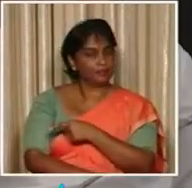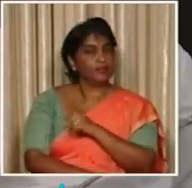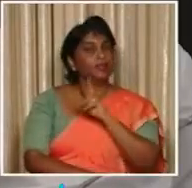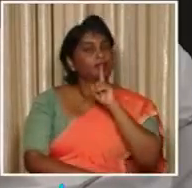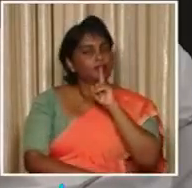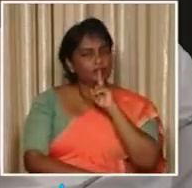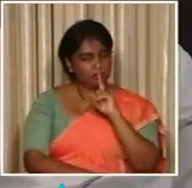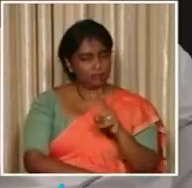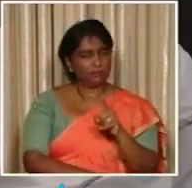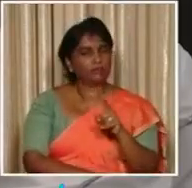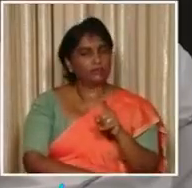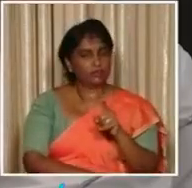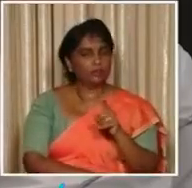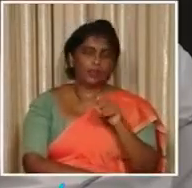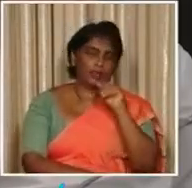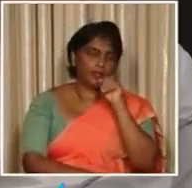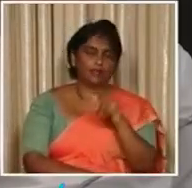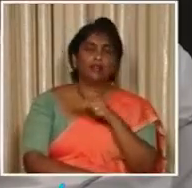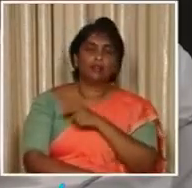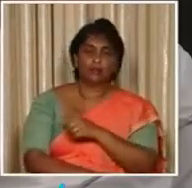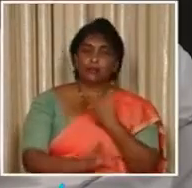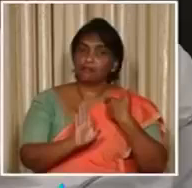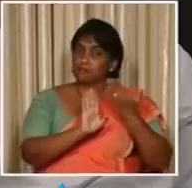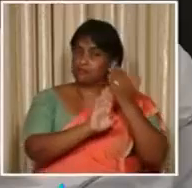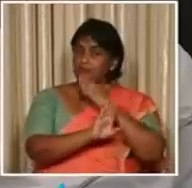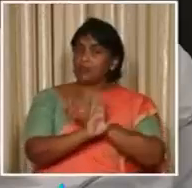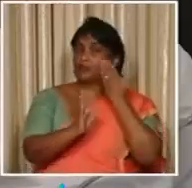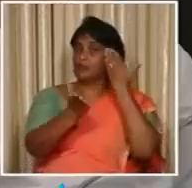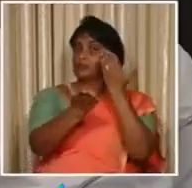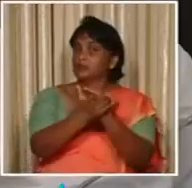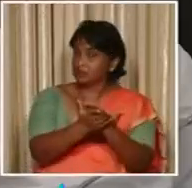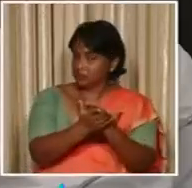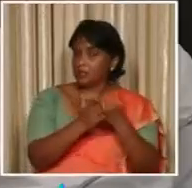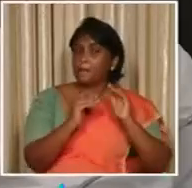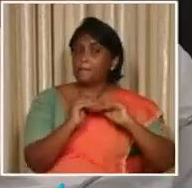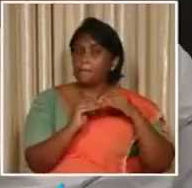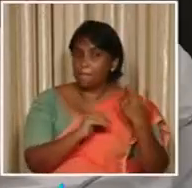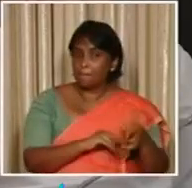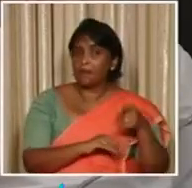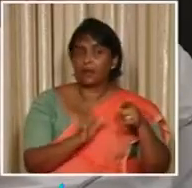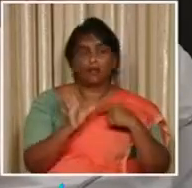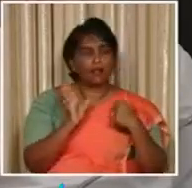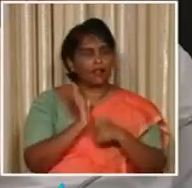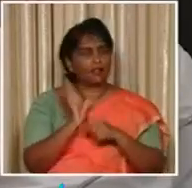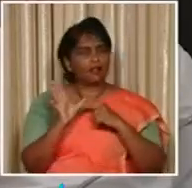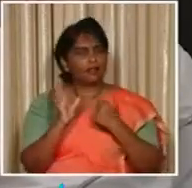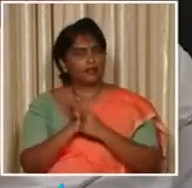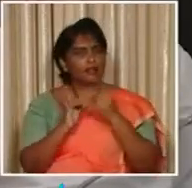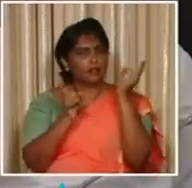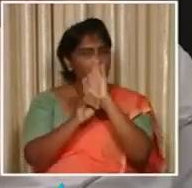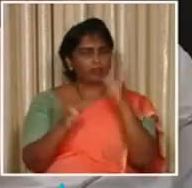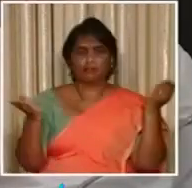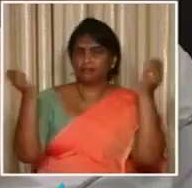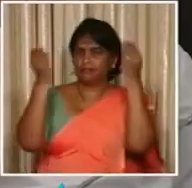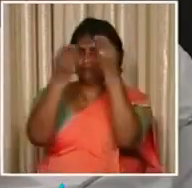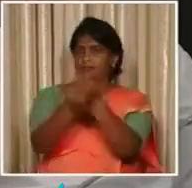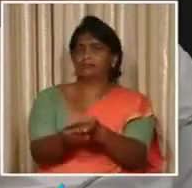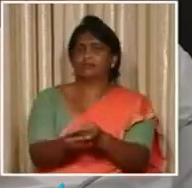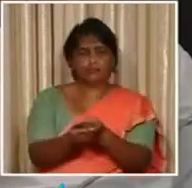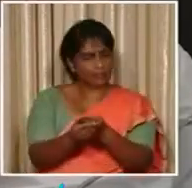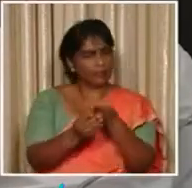ඉල්ලීම අත වශයෙන් මෙතුමා ඊට කලින් ඉදිරිපත් කළ තිබුණාට පස්සේ මේ 52ම එකවරම යවලා ඊන්